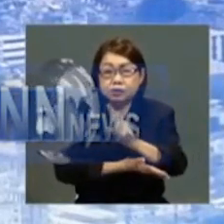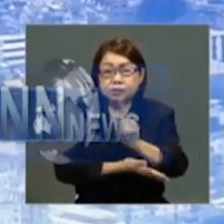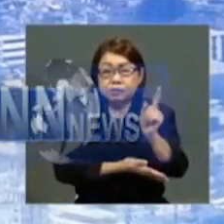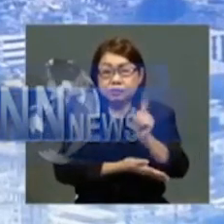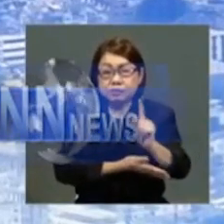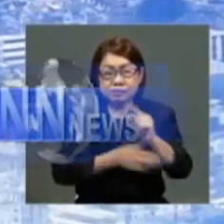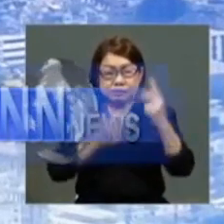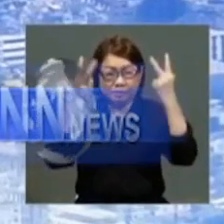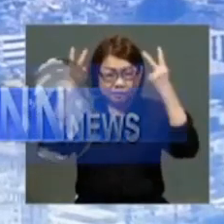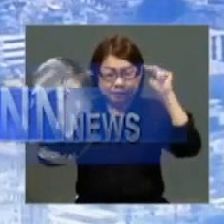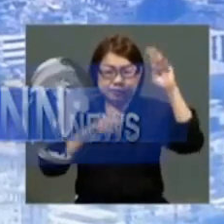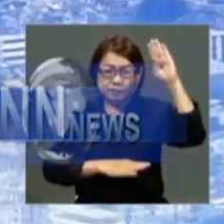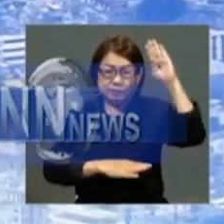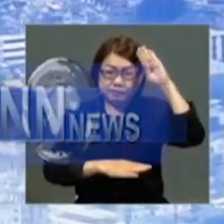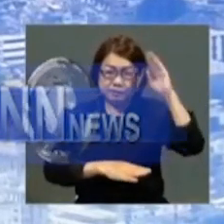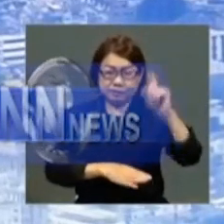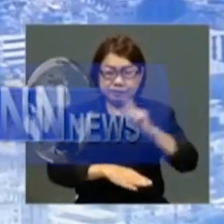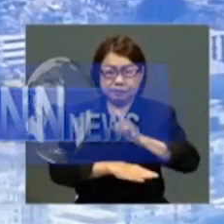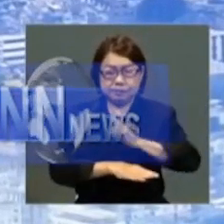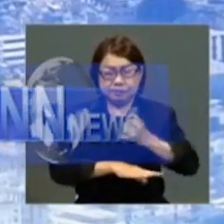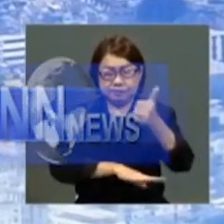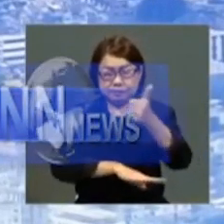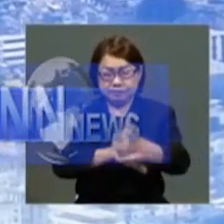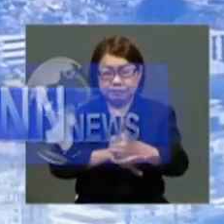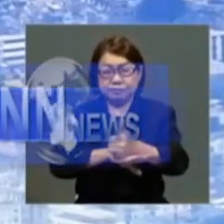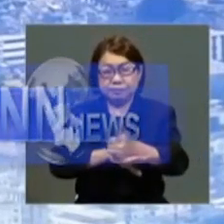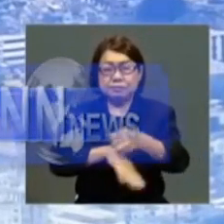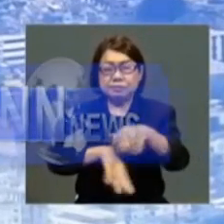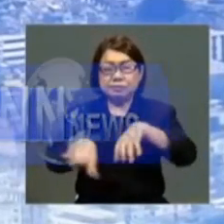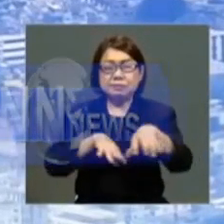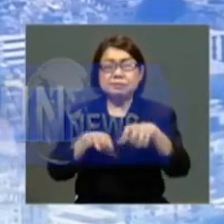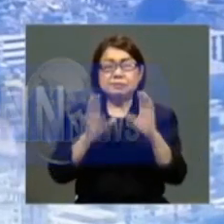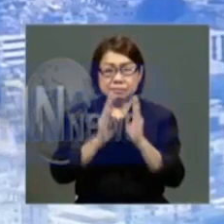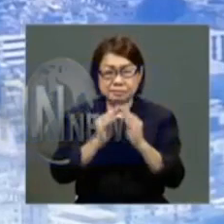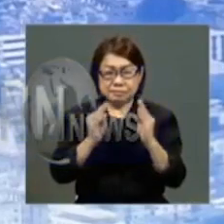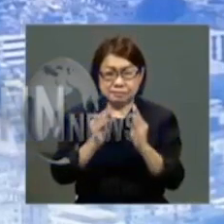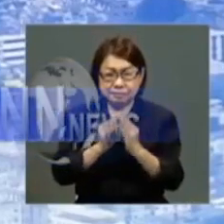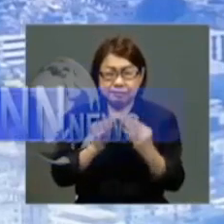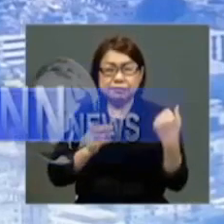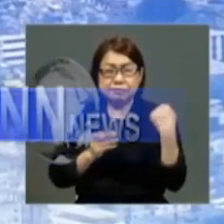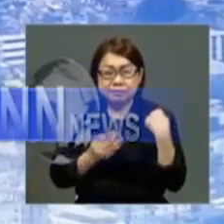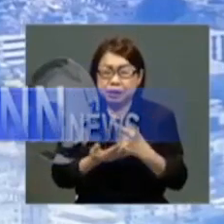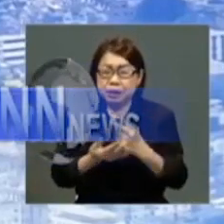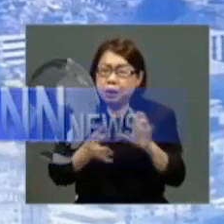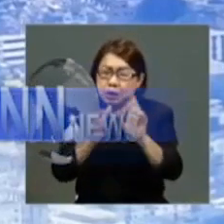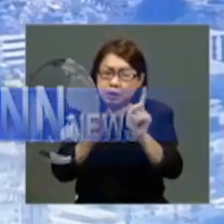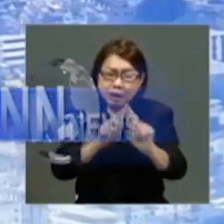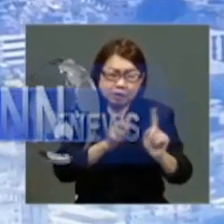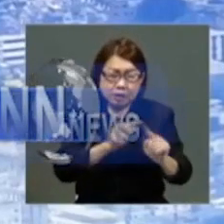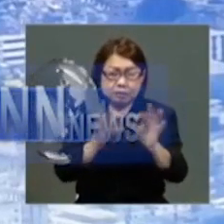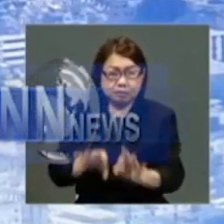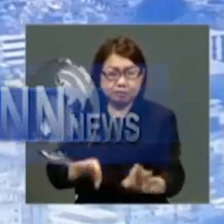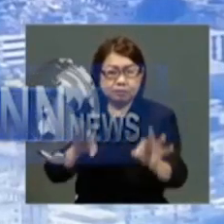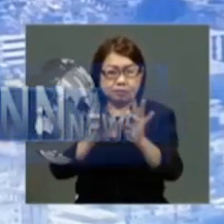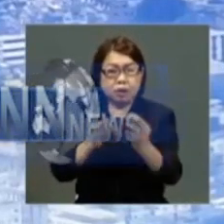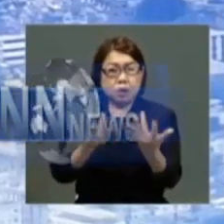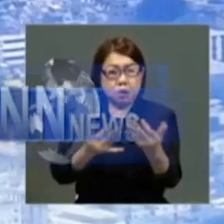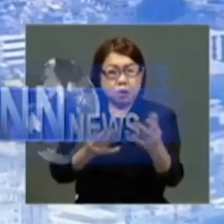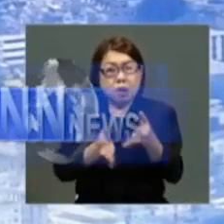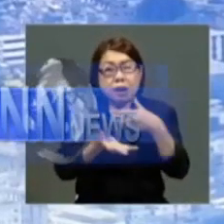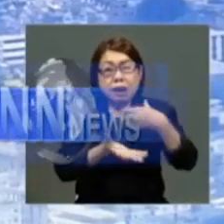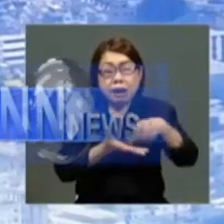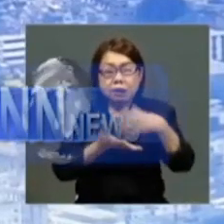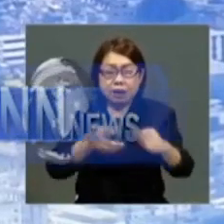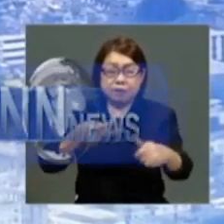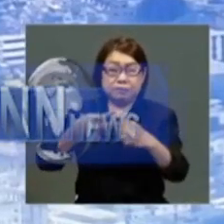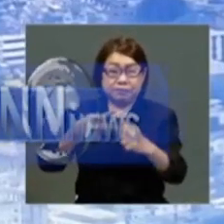ายกลับบ้านแล้ว 2,910 คนยืนยันผู้ป่วยสะสม 3,037 คนรักษาอยู่71คนและเสียชีวิตรวม